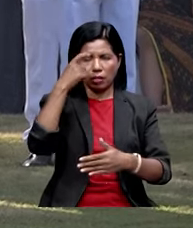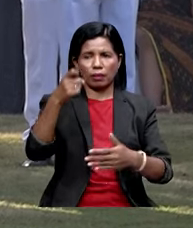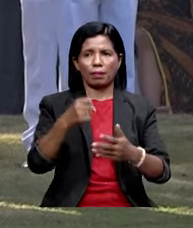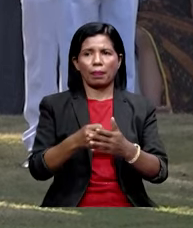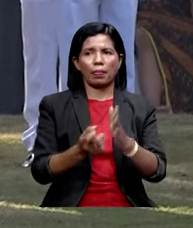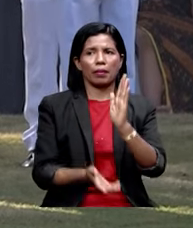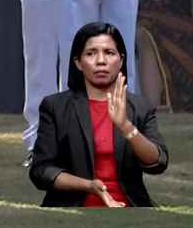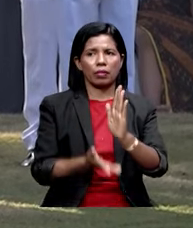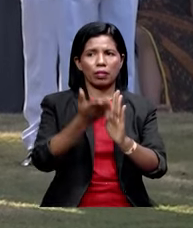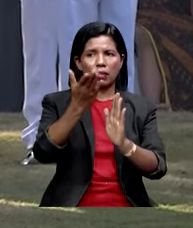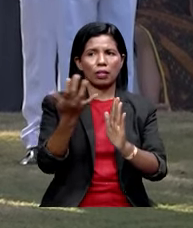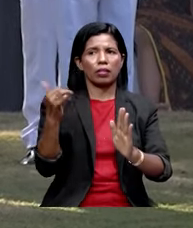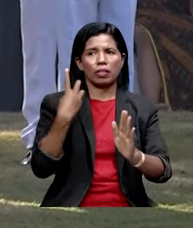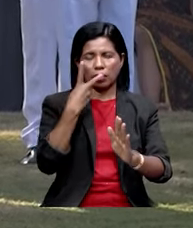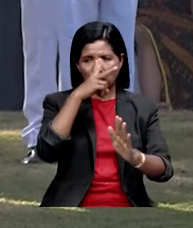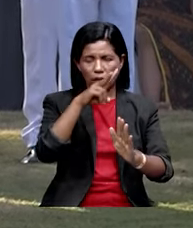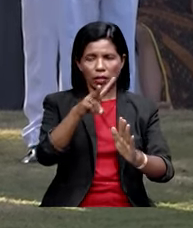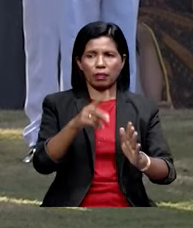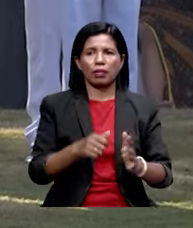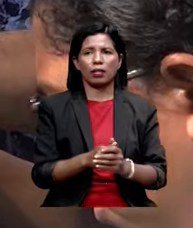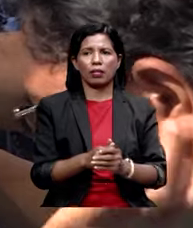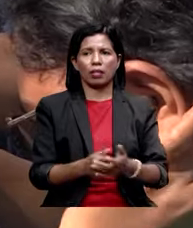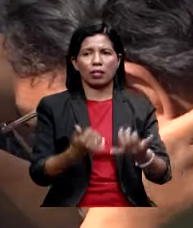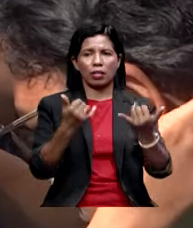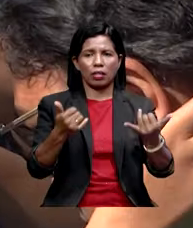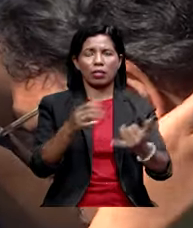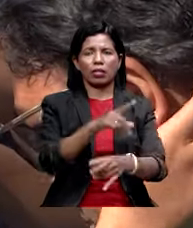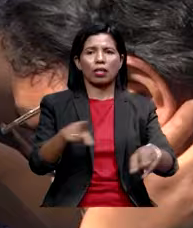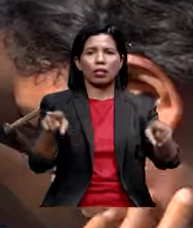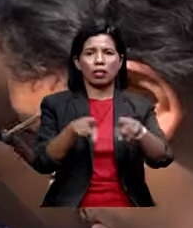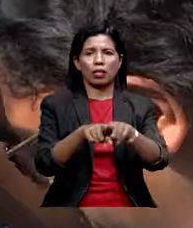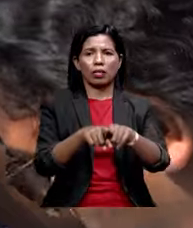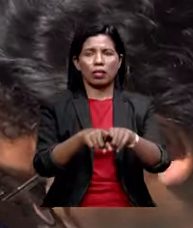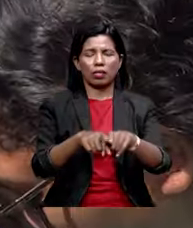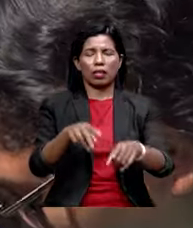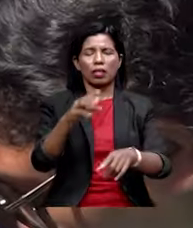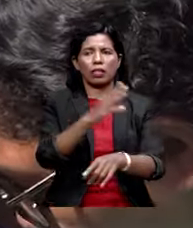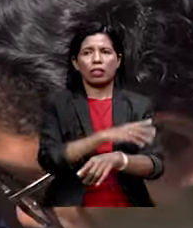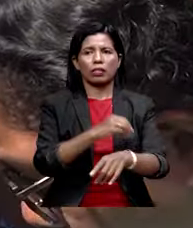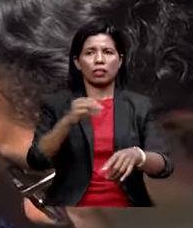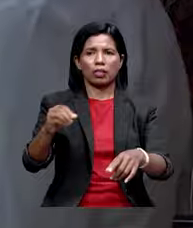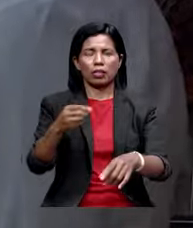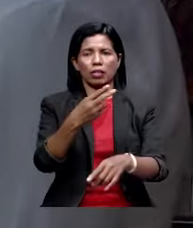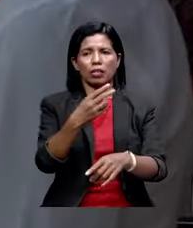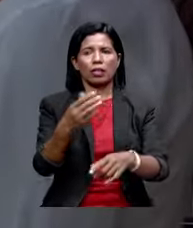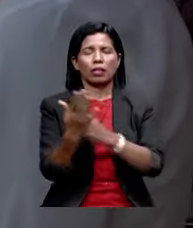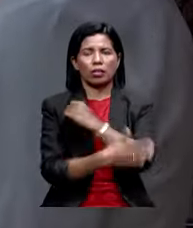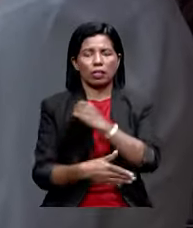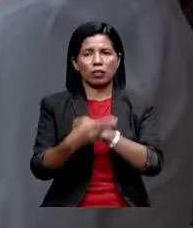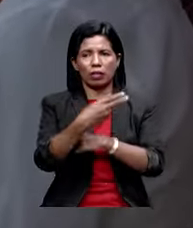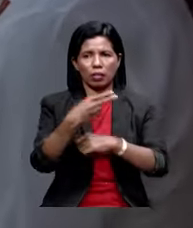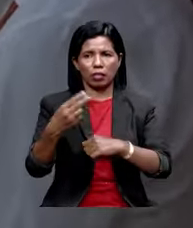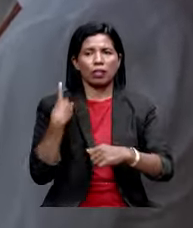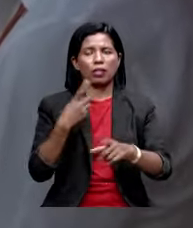tinggi dan kita lihat bahwa inilah keberagaman Negara Republik Indonesia walaupun kita